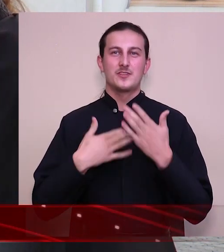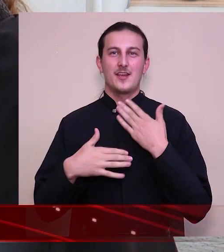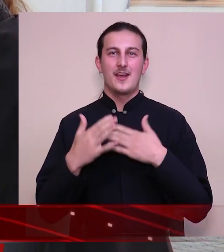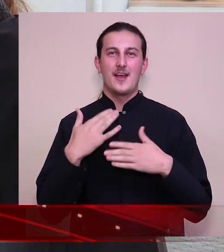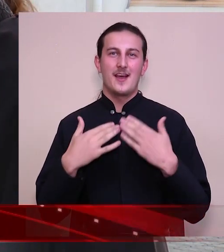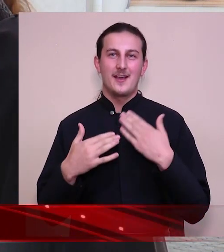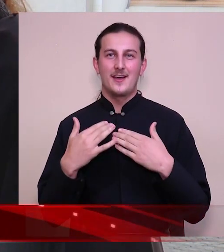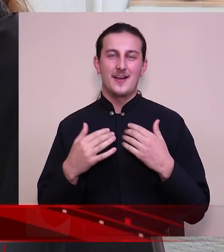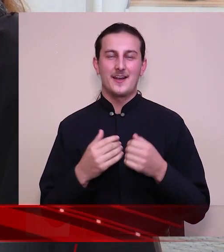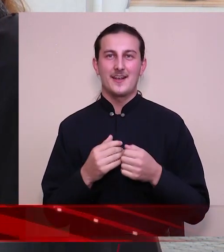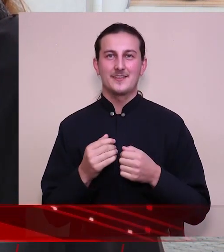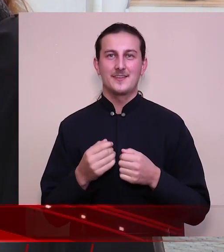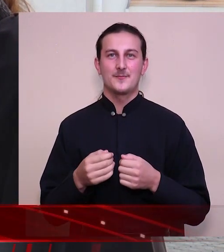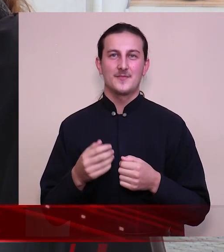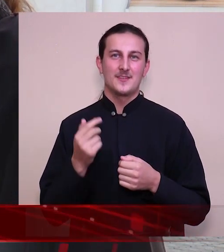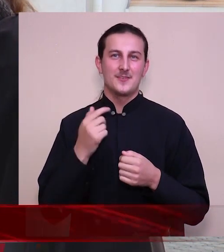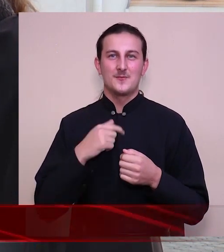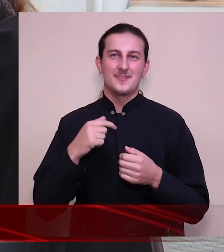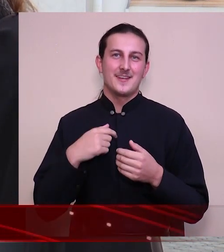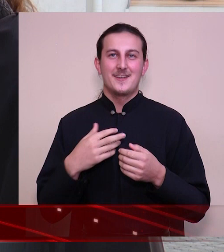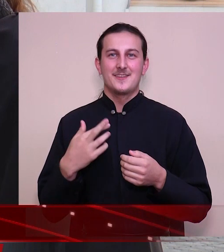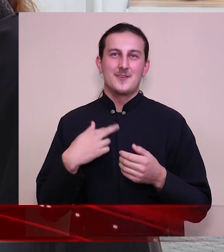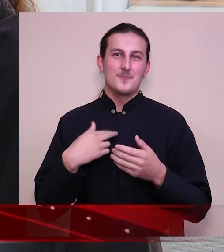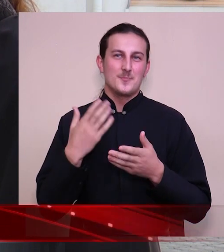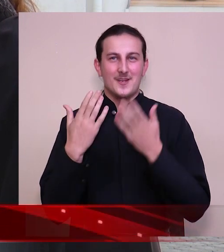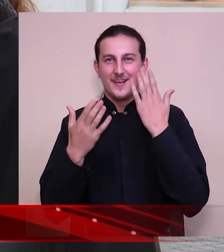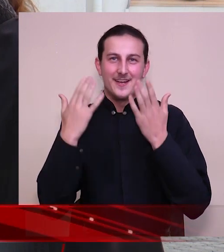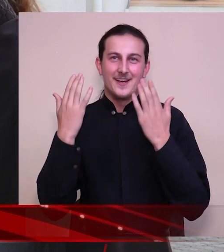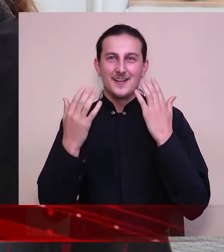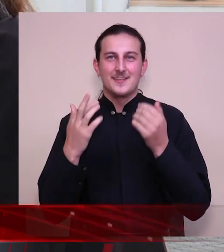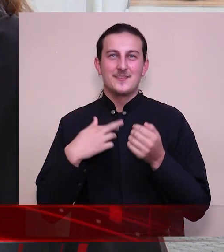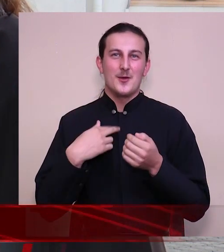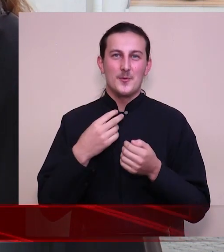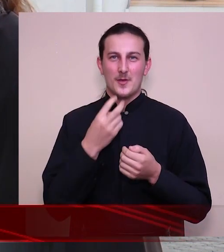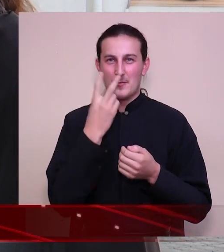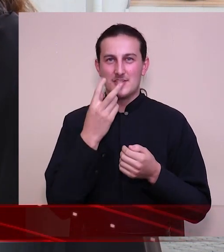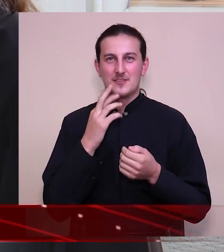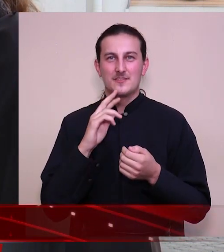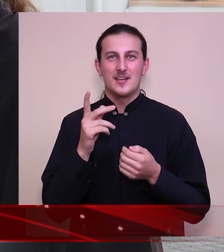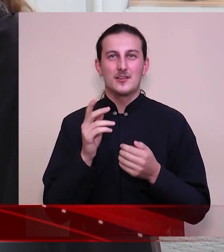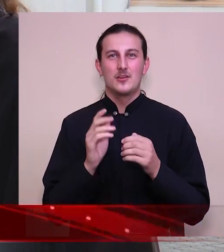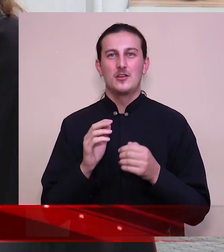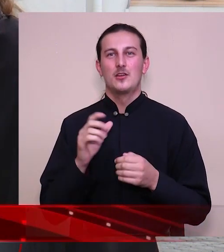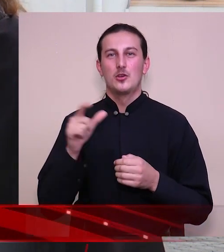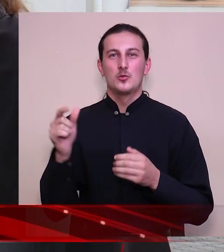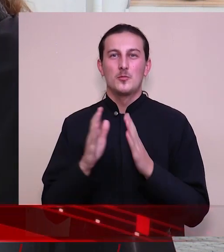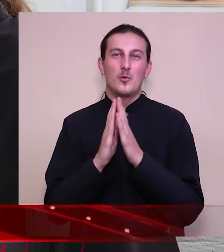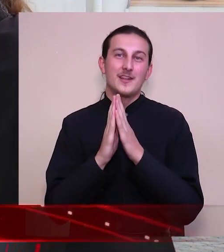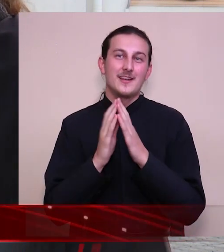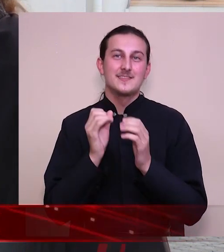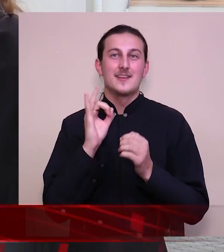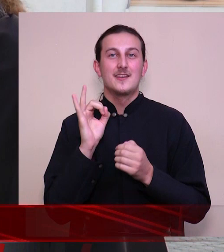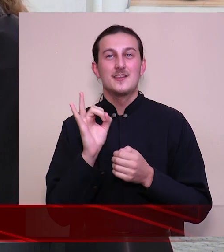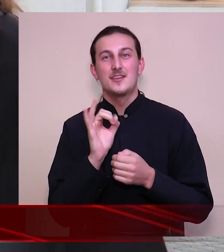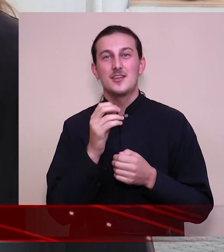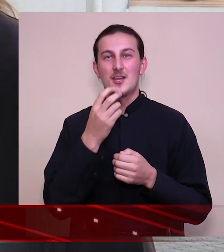мене переповнювало все знутрі. І я бачу, як люди плакали. Я бачу, як люди перший раз у житті